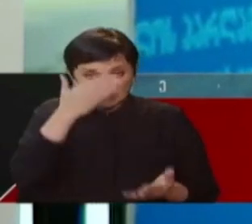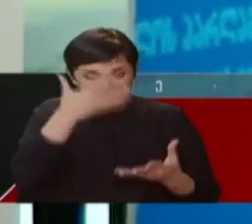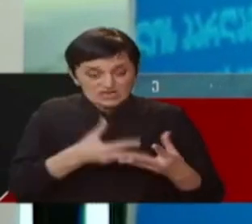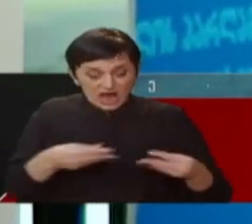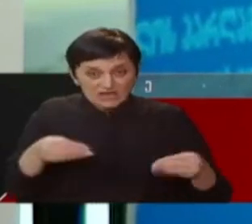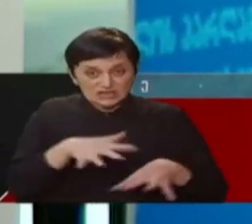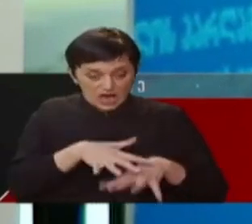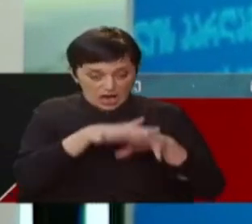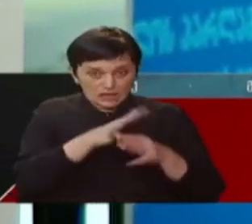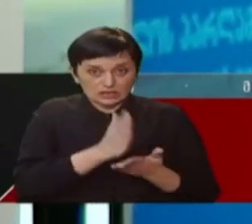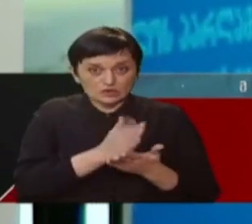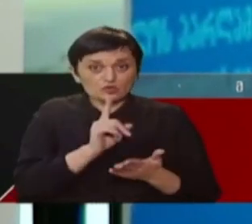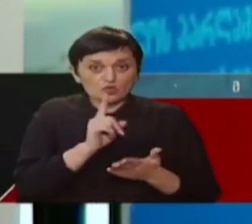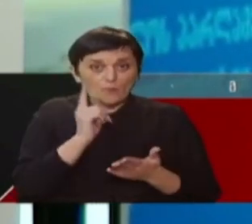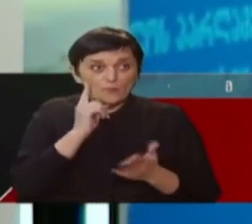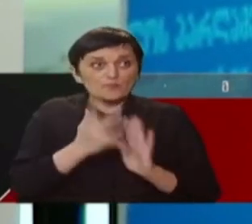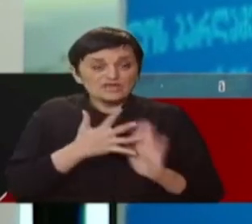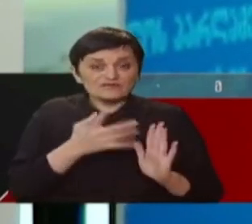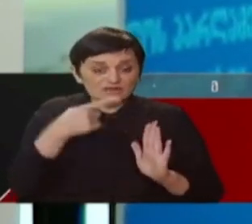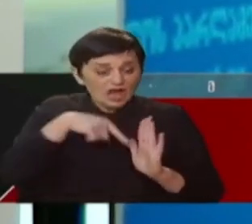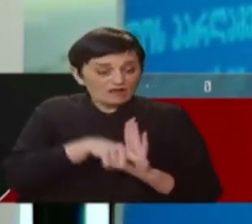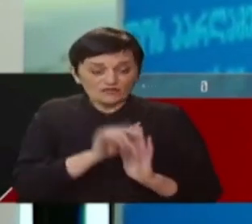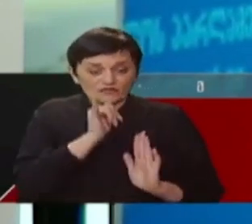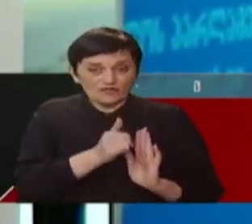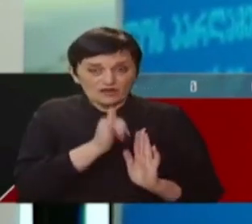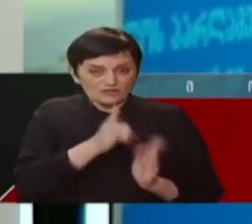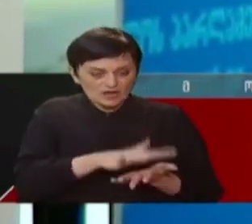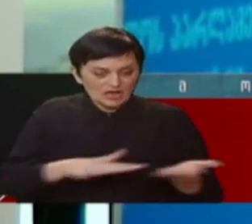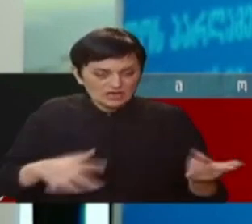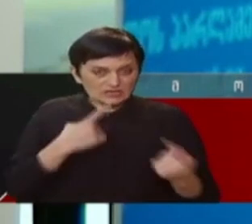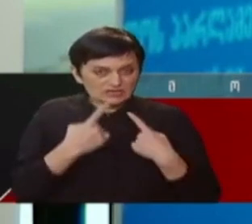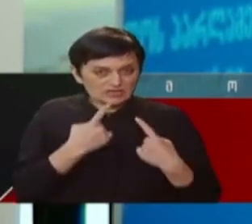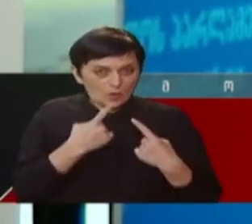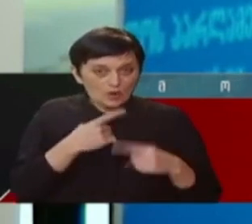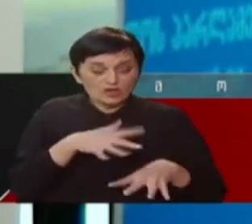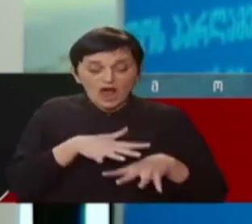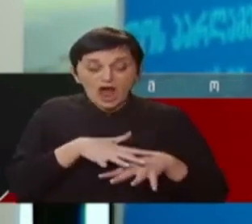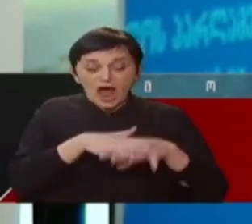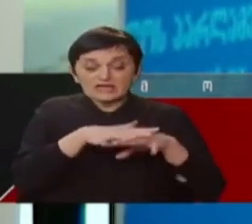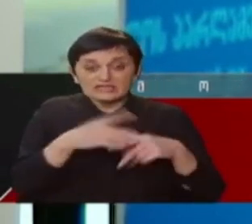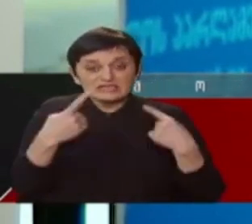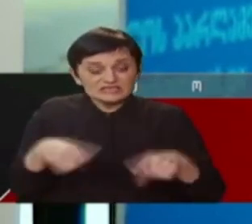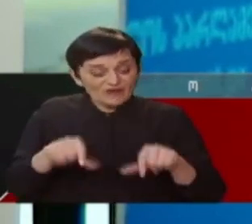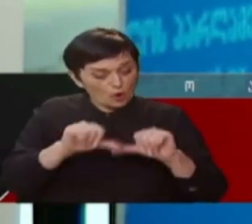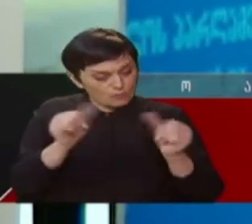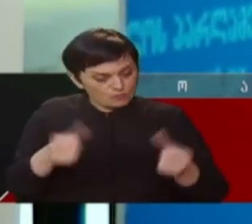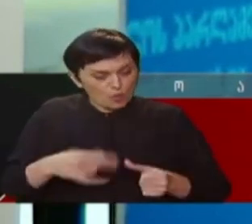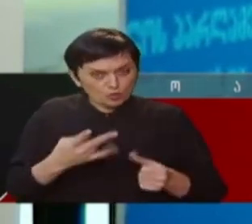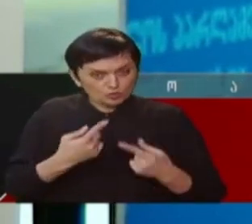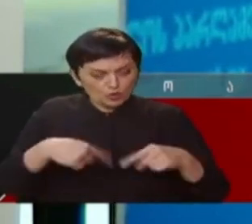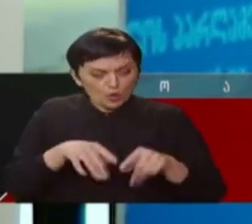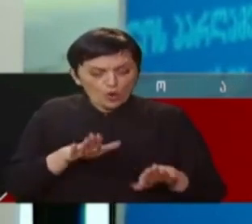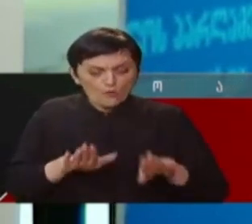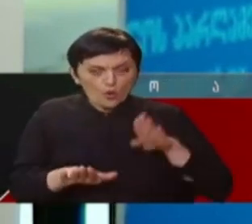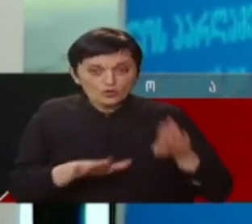ქნან ეს აქციები, რომ მივხვდეთ, რომ არ გამოდის ასე და მე უკვე აღარ გაგრძელდეს ამაზე საუბარი. იმიტომ რომ აქციები სხვანაირი ფორმით არის ჩემი აზრით დასაორგანიზებელი.